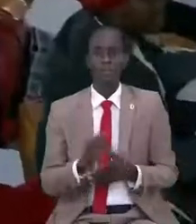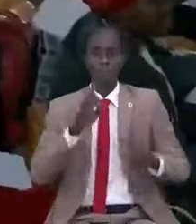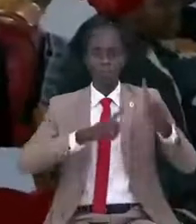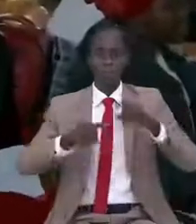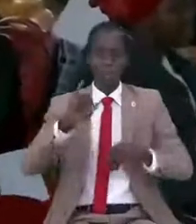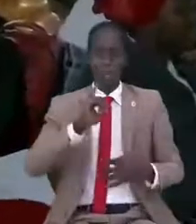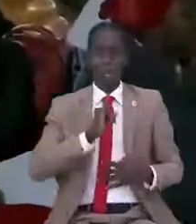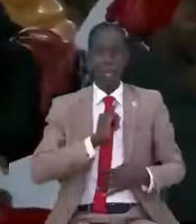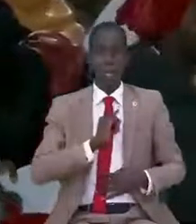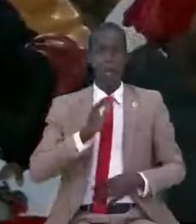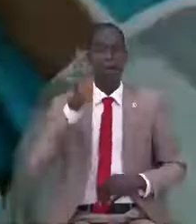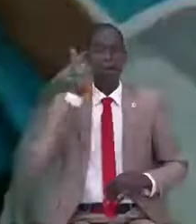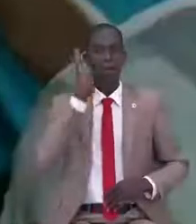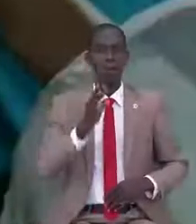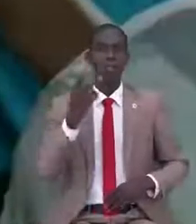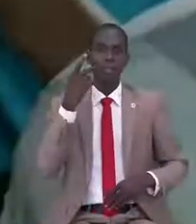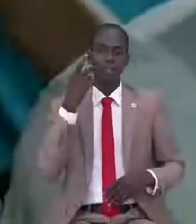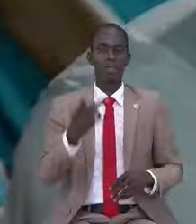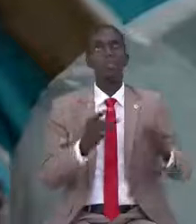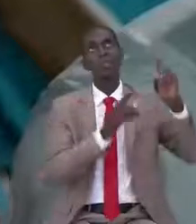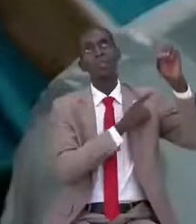Je verrai le Seigneur.